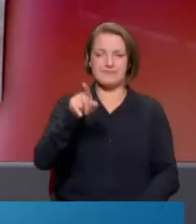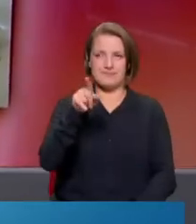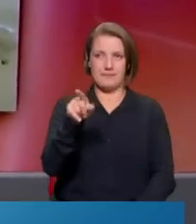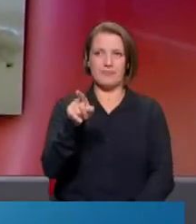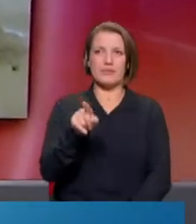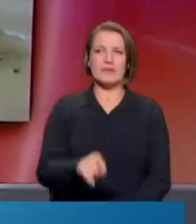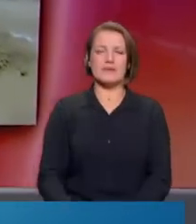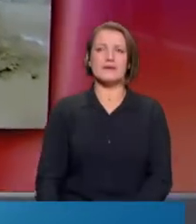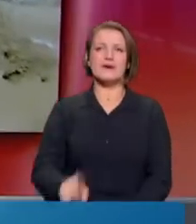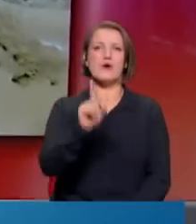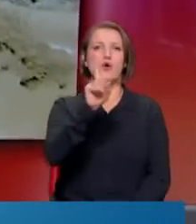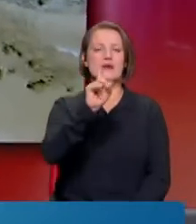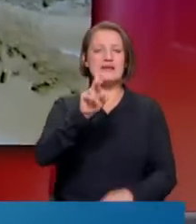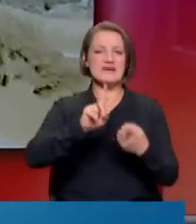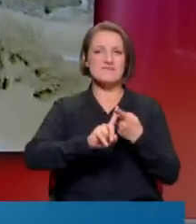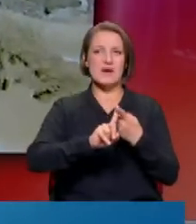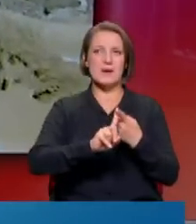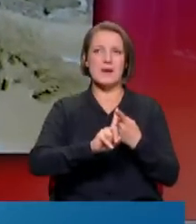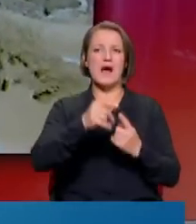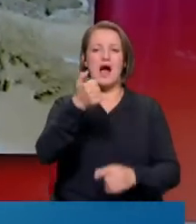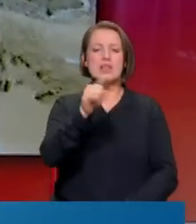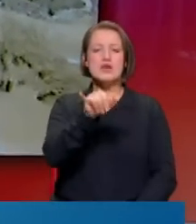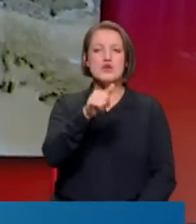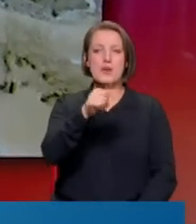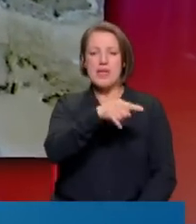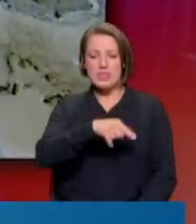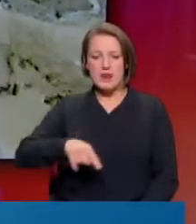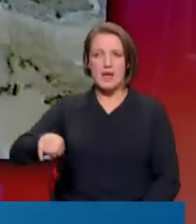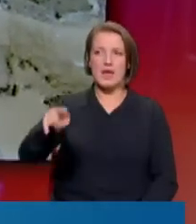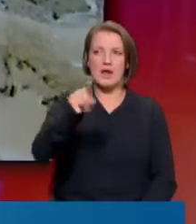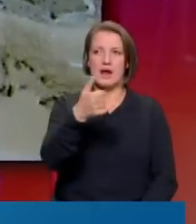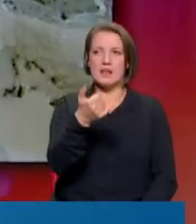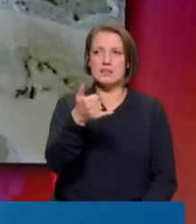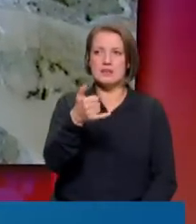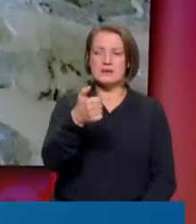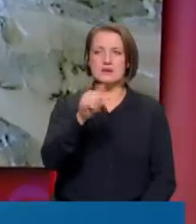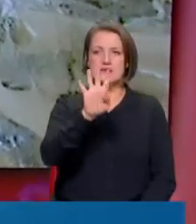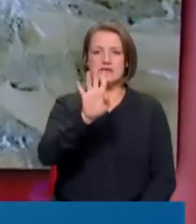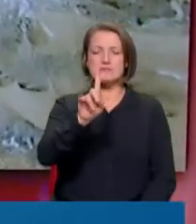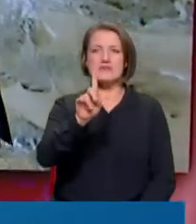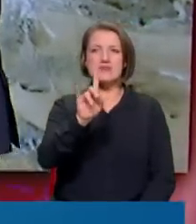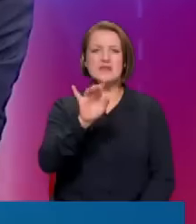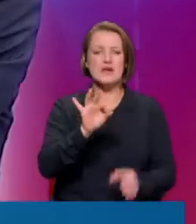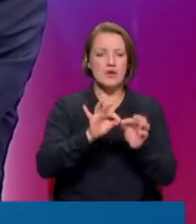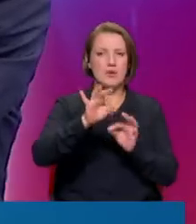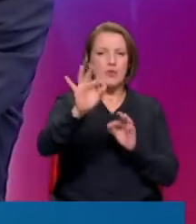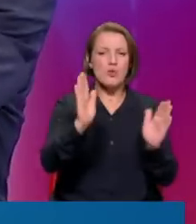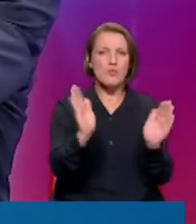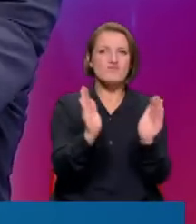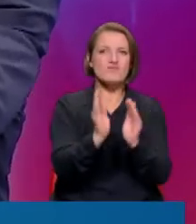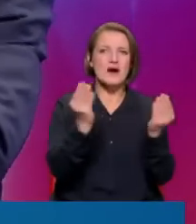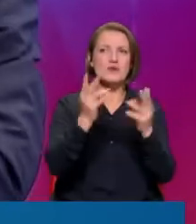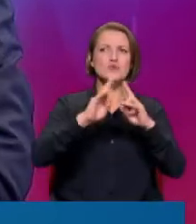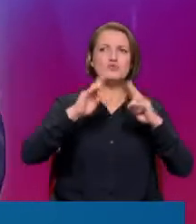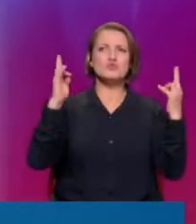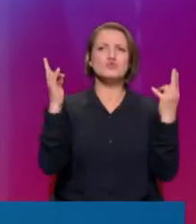bu 12 veya 6 10 km genişlikte 41 km uzunlukta küçücük bir şerit ama dünyanın